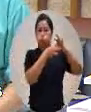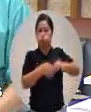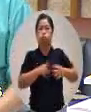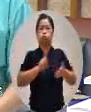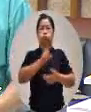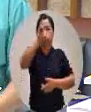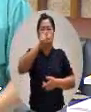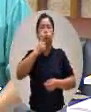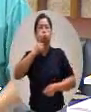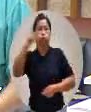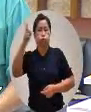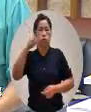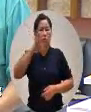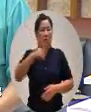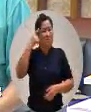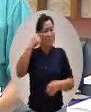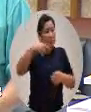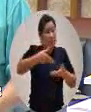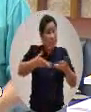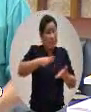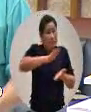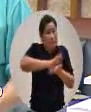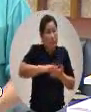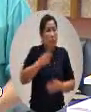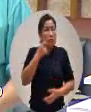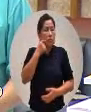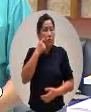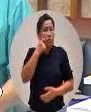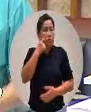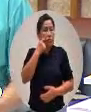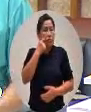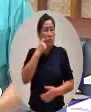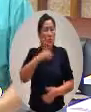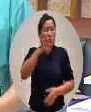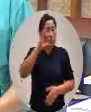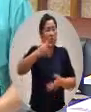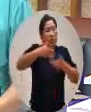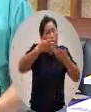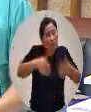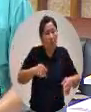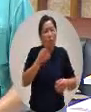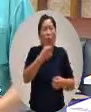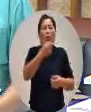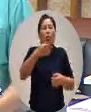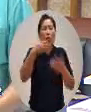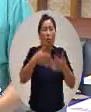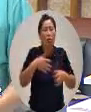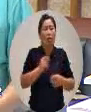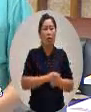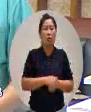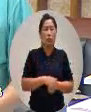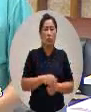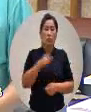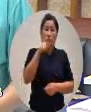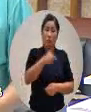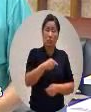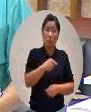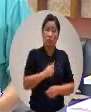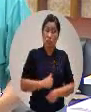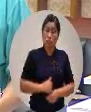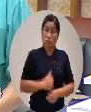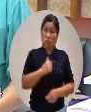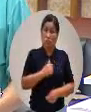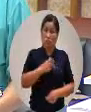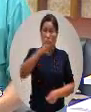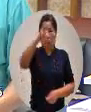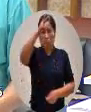可能這個案已經很難解了很難解因為可能會減輕 又沒多少這種的 屬於警